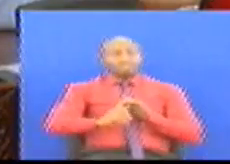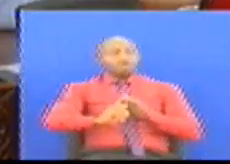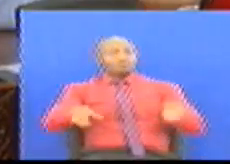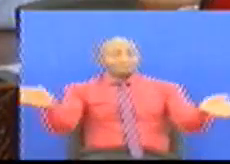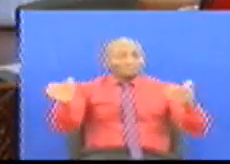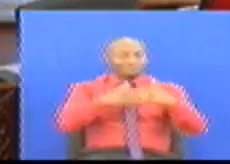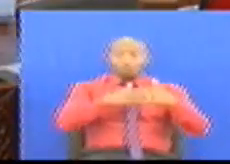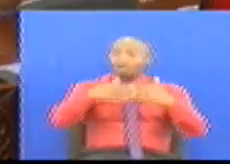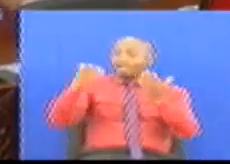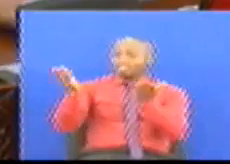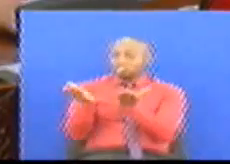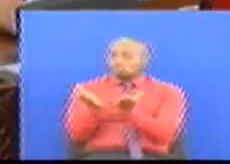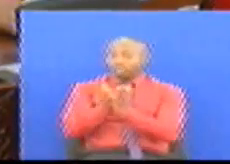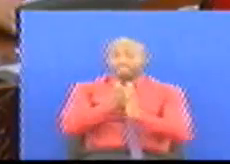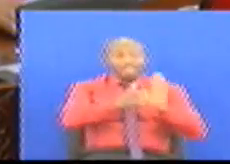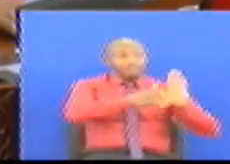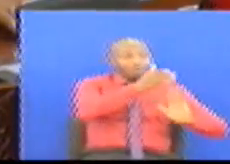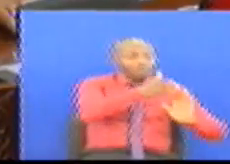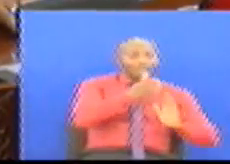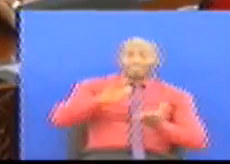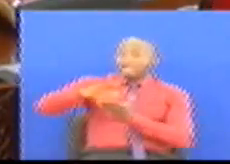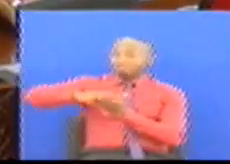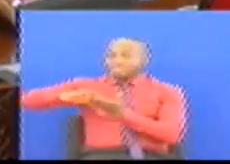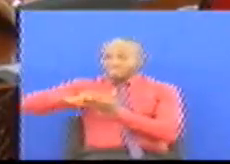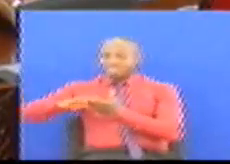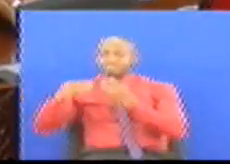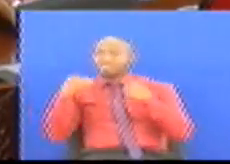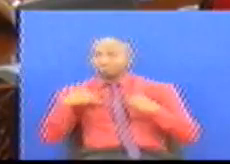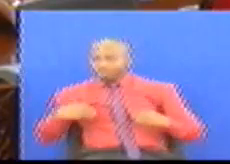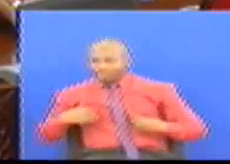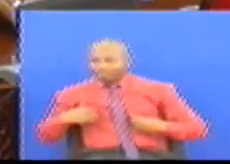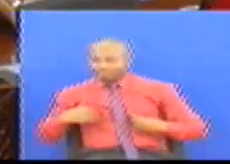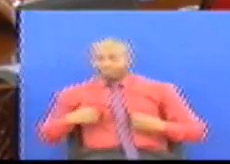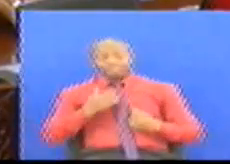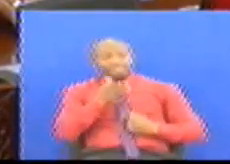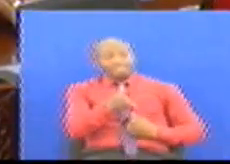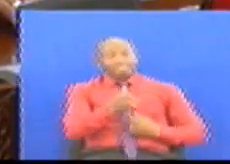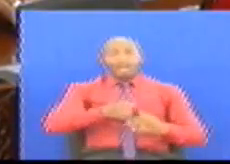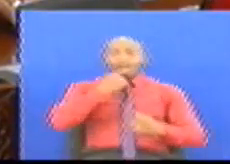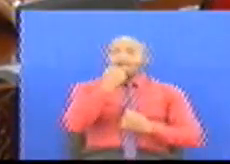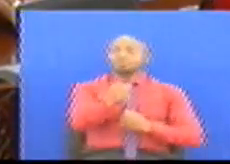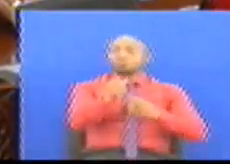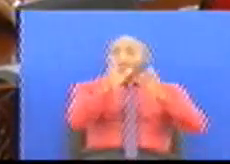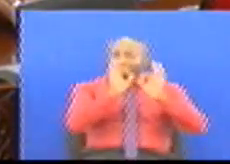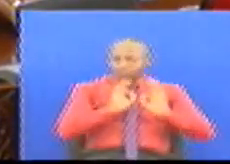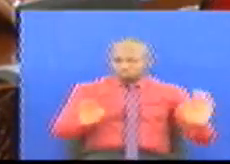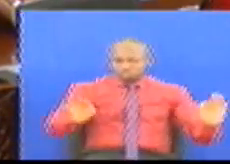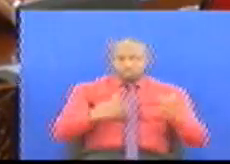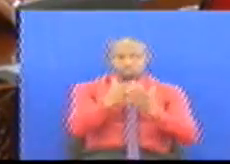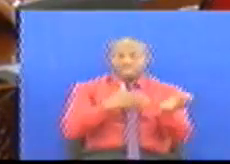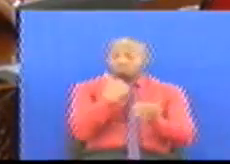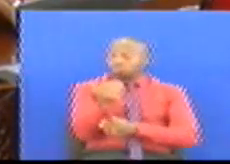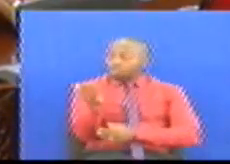kufunga shule za awali, msingi pamoja na sekondari. Hii ni hatua nzuri sana kwa sababu wale watoto ni